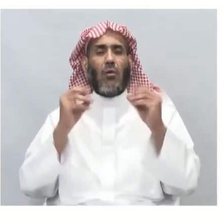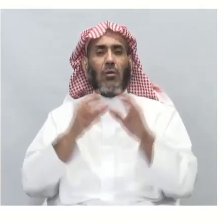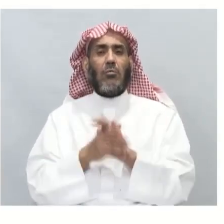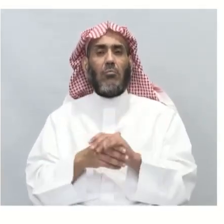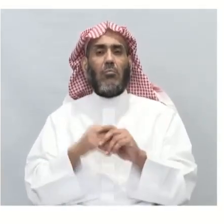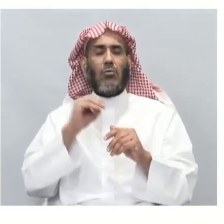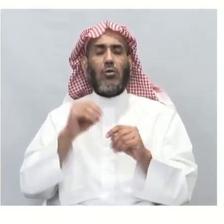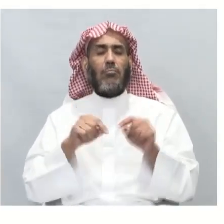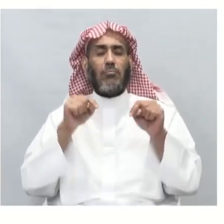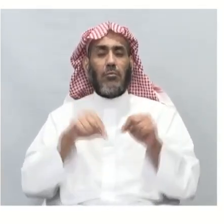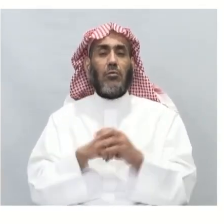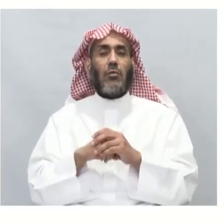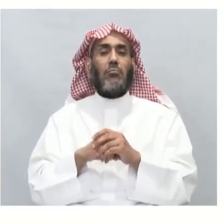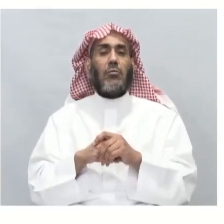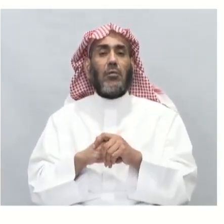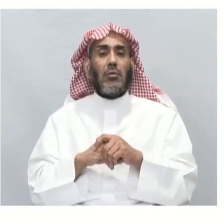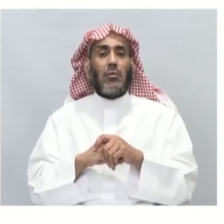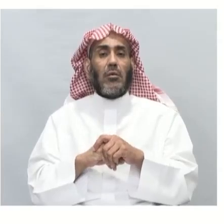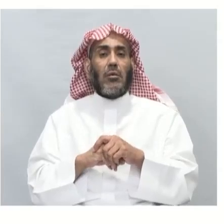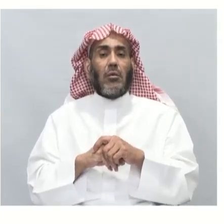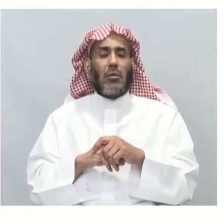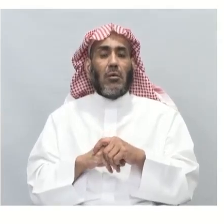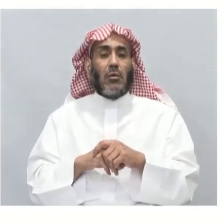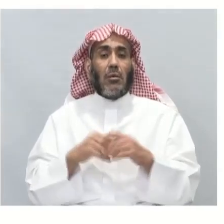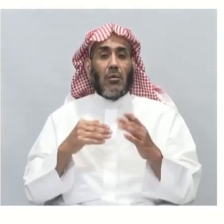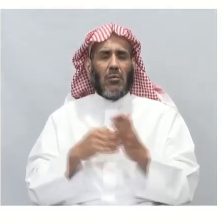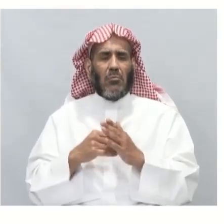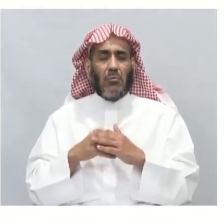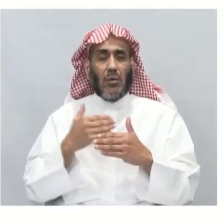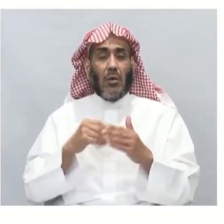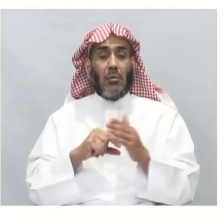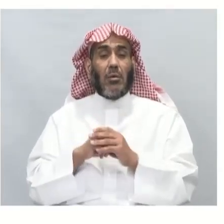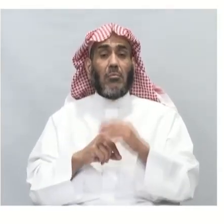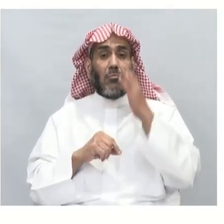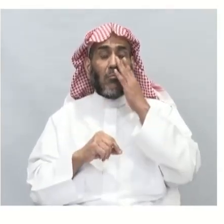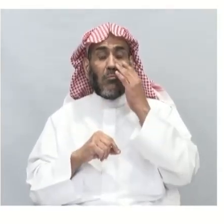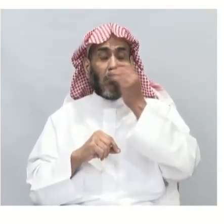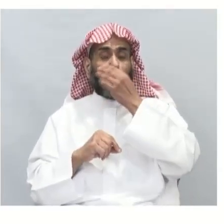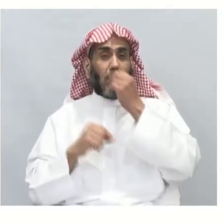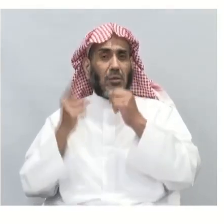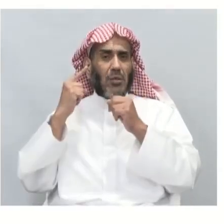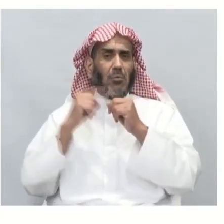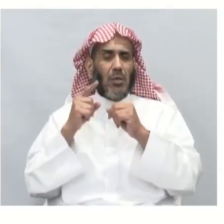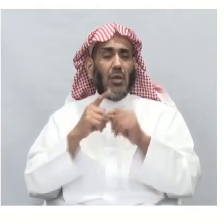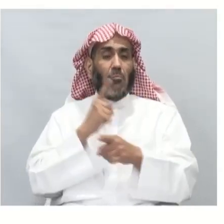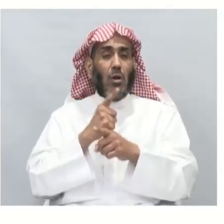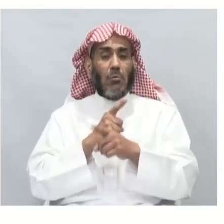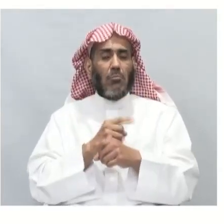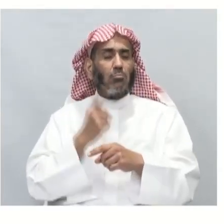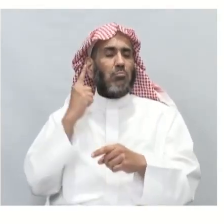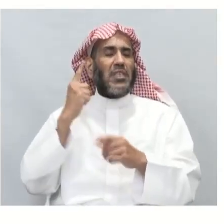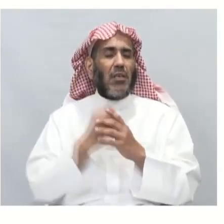الله وتجيب على هذا الاستفهام في الفقره قبل الاخيره هنا يقول استمع الى معلمك